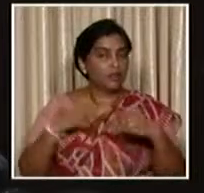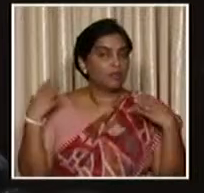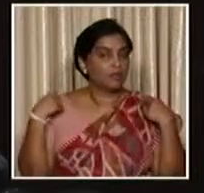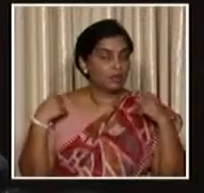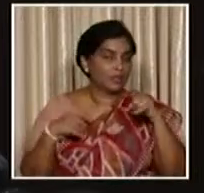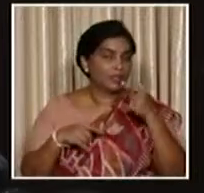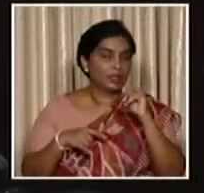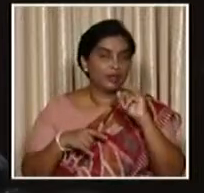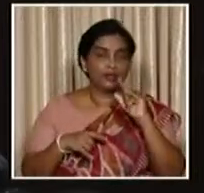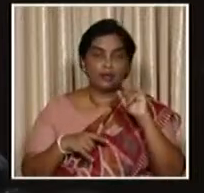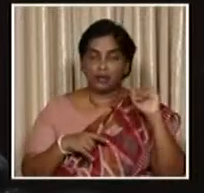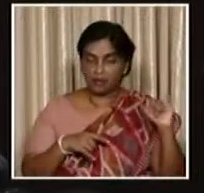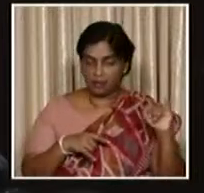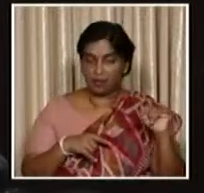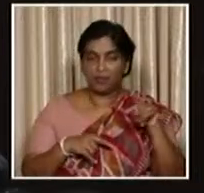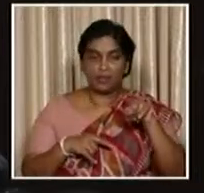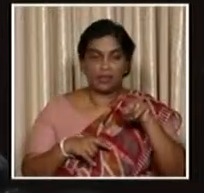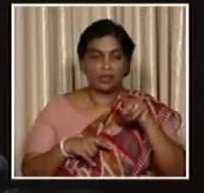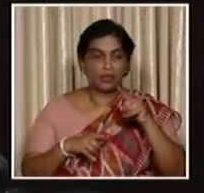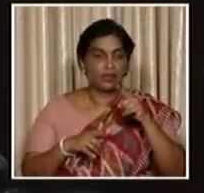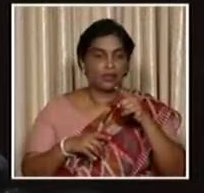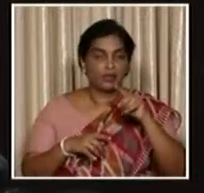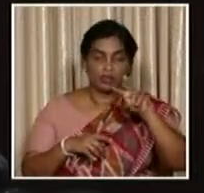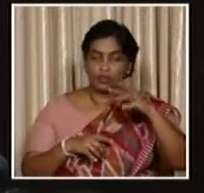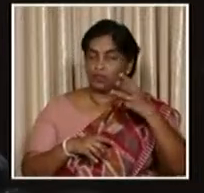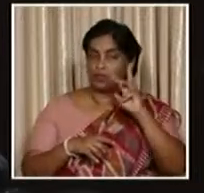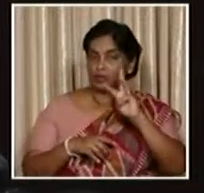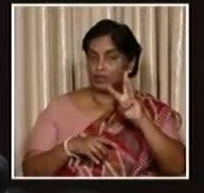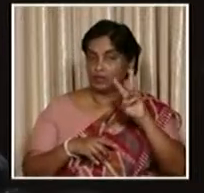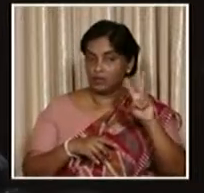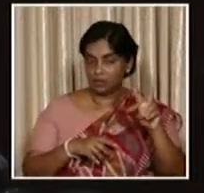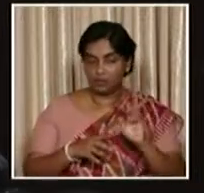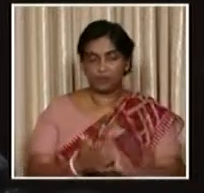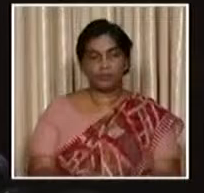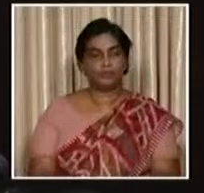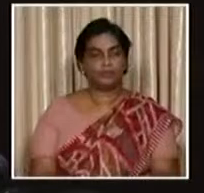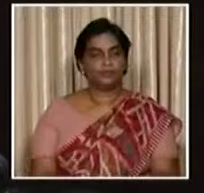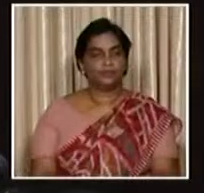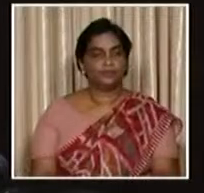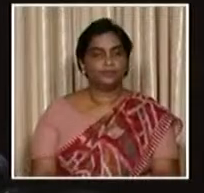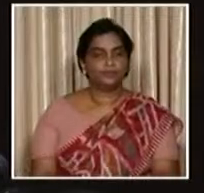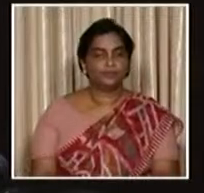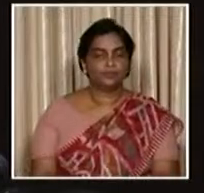ශීර්ෂාංක 166 සහ ශීර්ෂාංක 332 තව